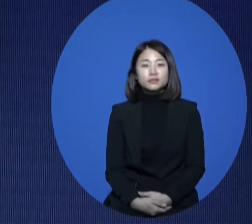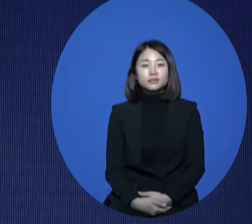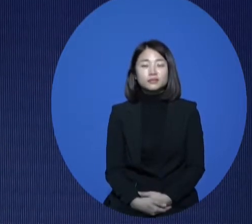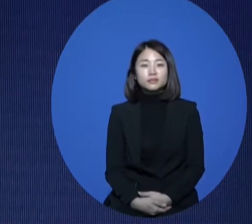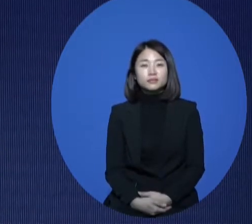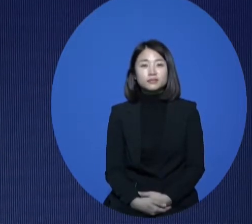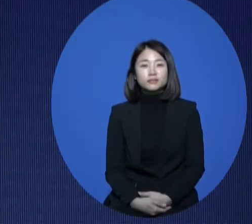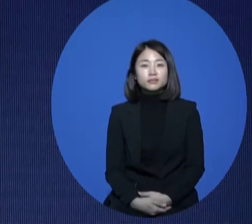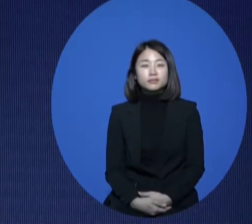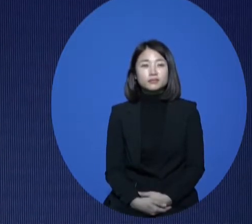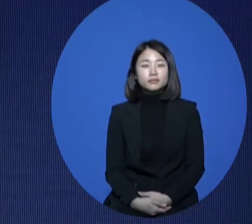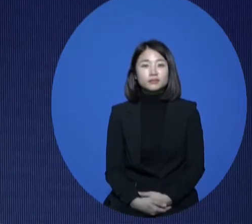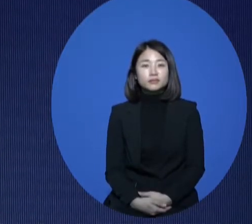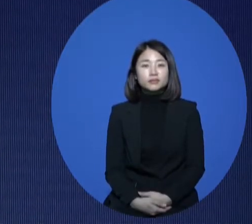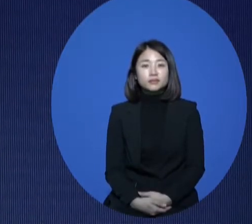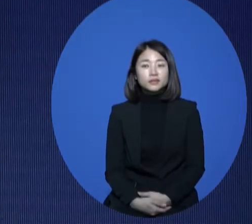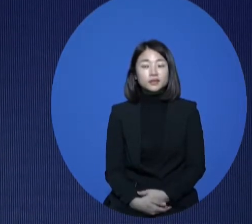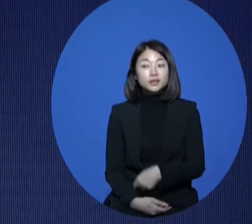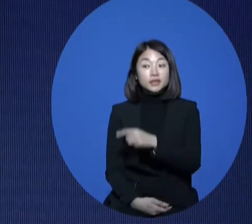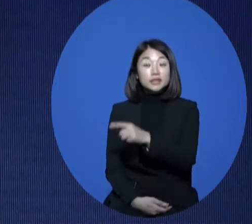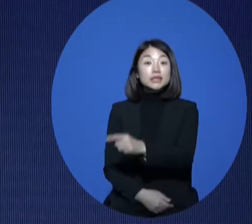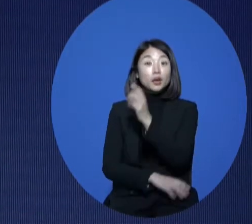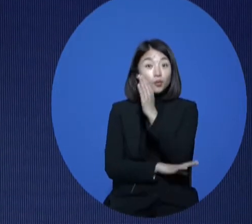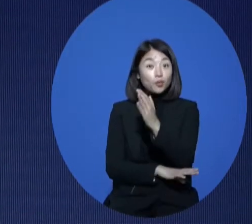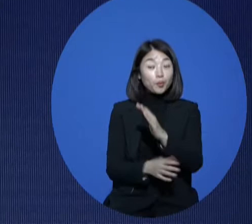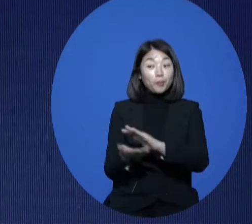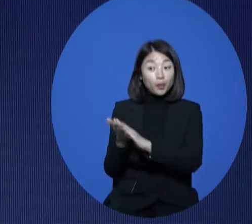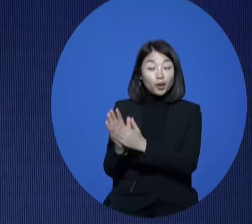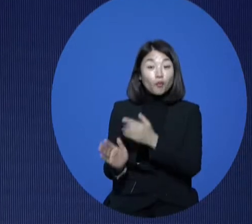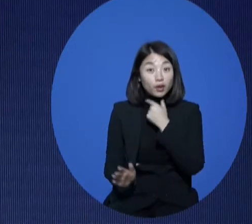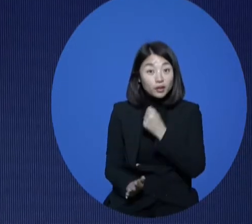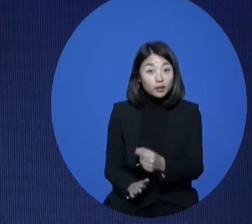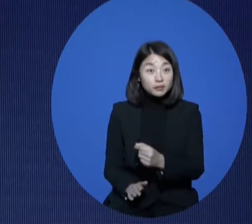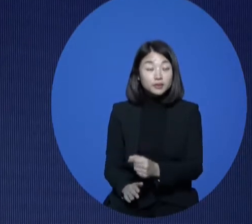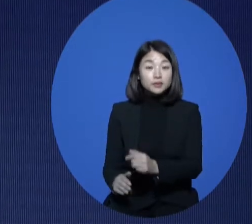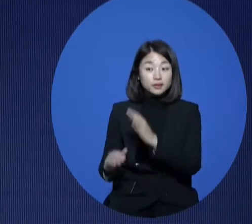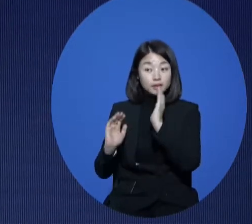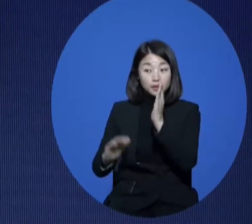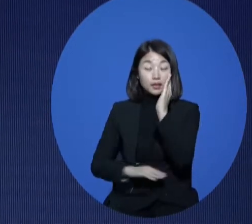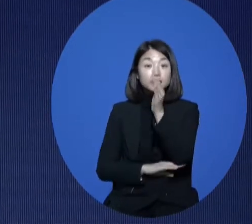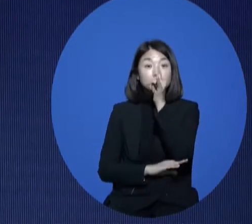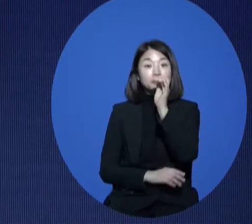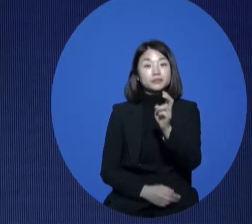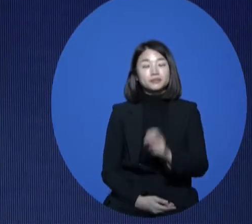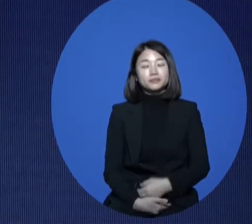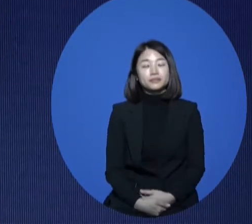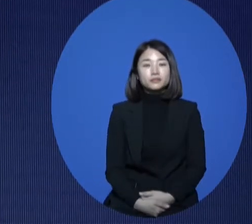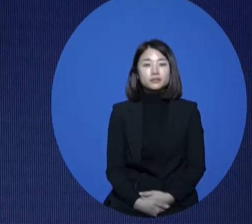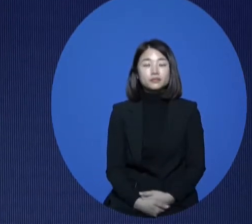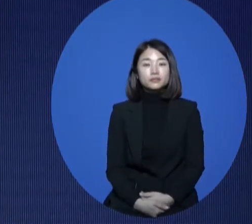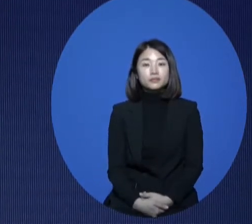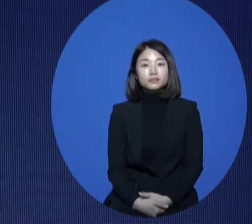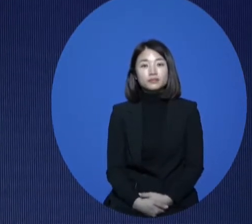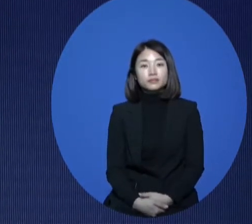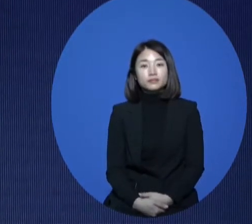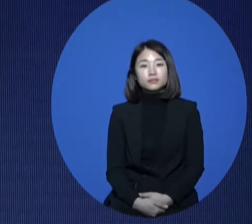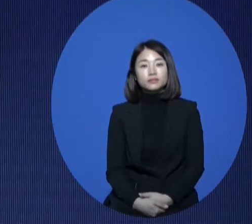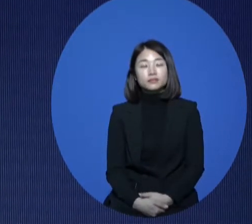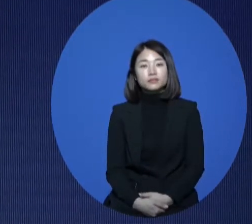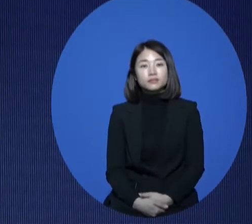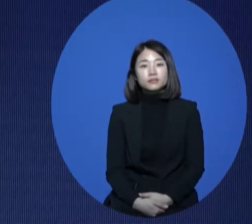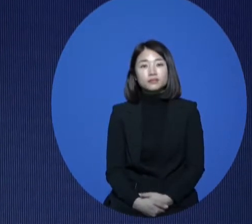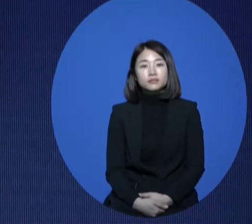하는 그러한 이 주제를 가지고 이 세션이 진행될 것 같습니다. 근데 이 세션을 통해 가지고